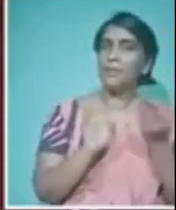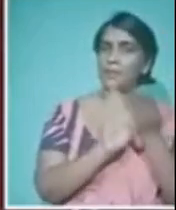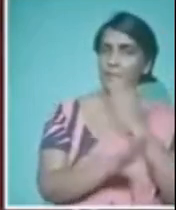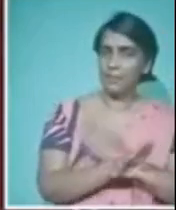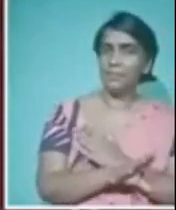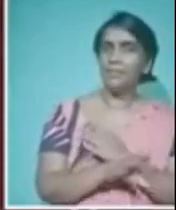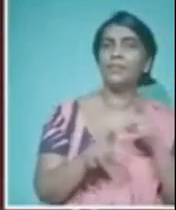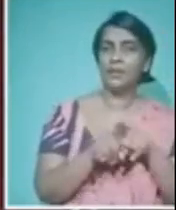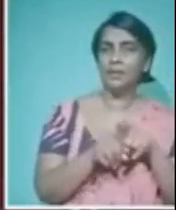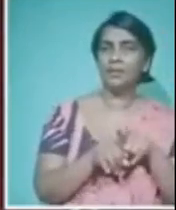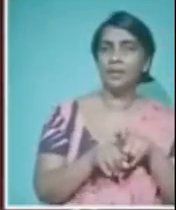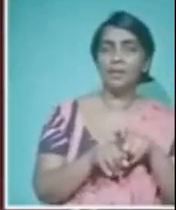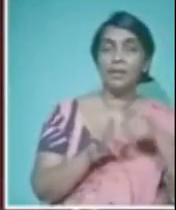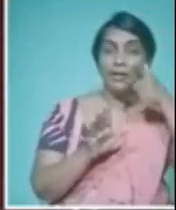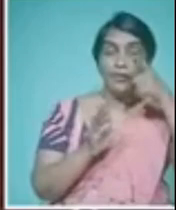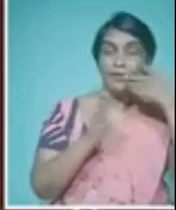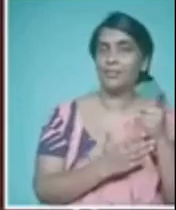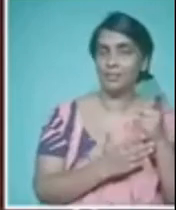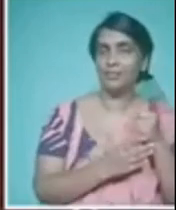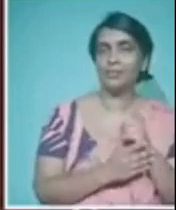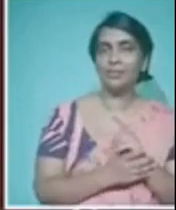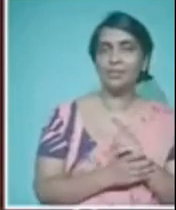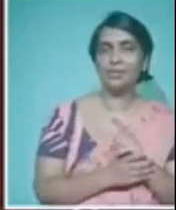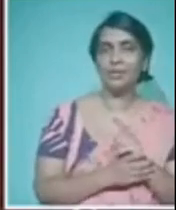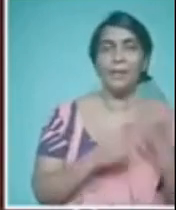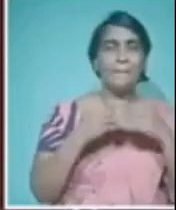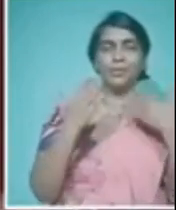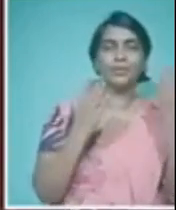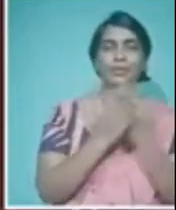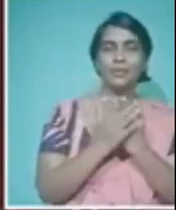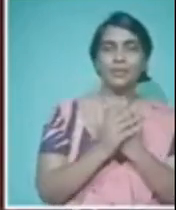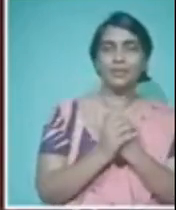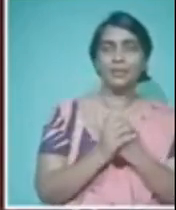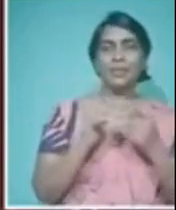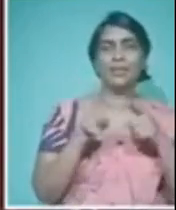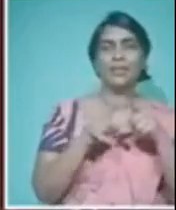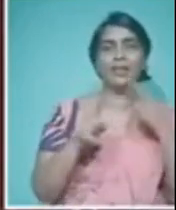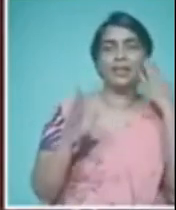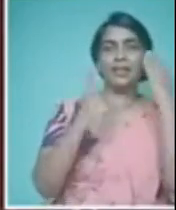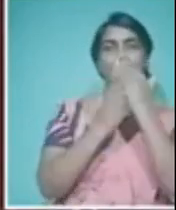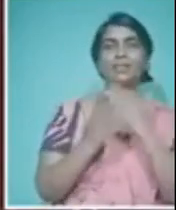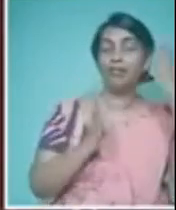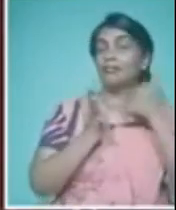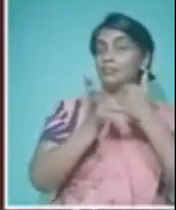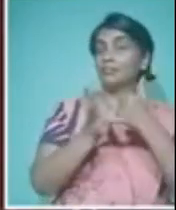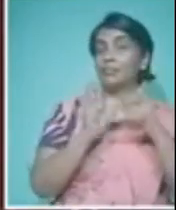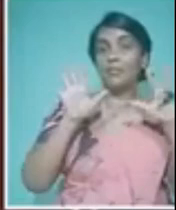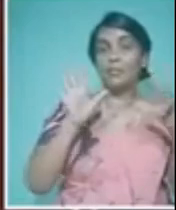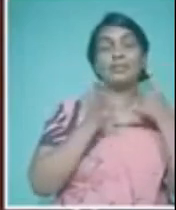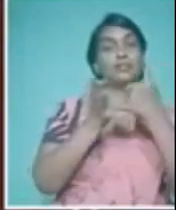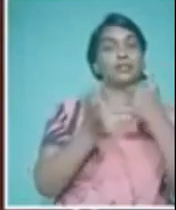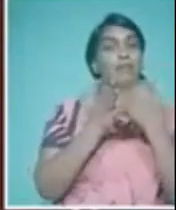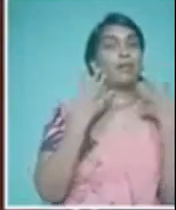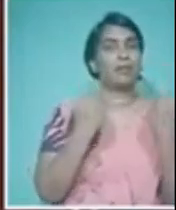දවස්වල එතුමා නිෂ්පාදනය කරපු චිත්‍රපටියක් newspaper චිත්‍රපටිය ලෝකේ සම්මාන උළෙල 8ක විතර සම්මාන